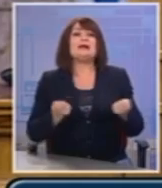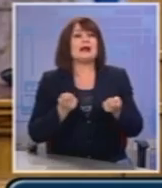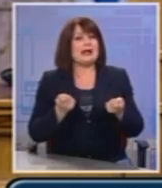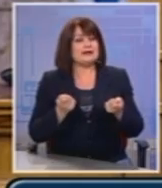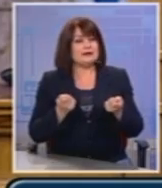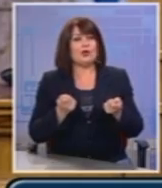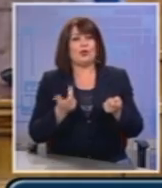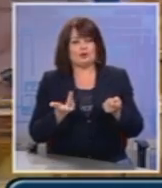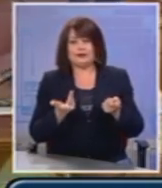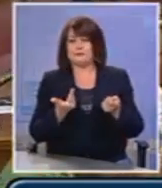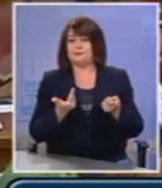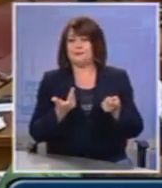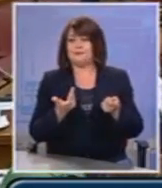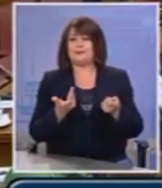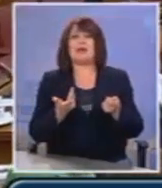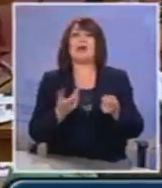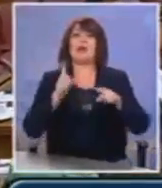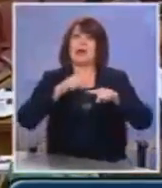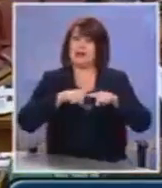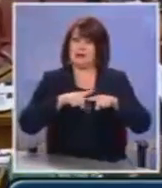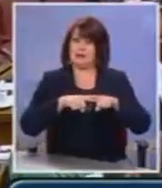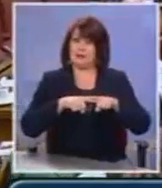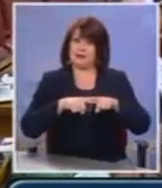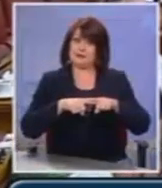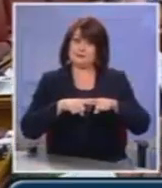ότι να φροντίσει ώστε η